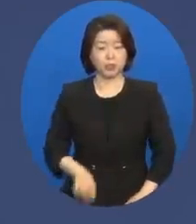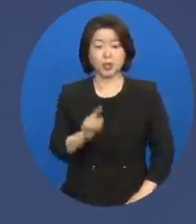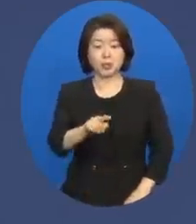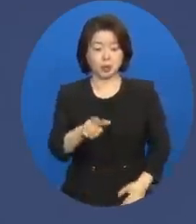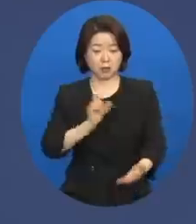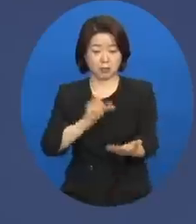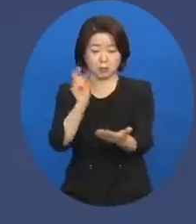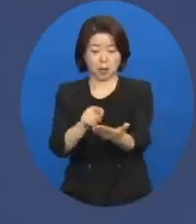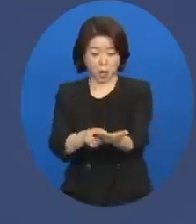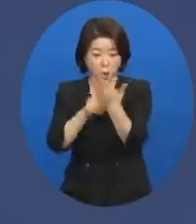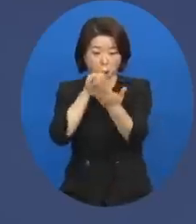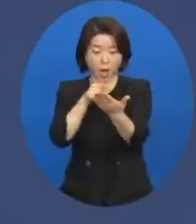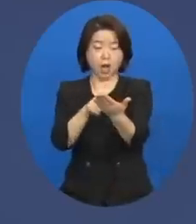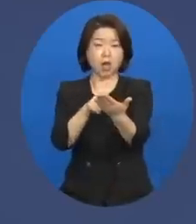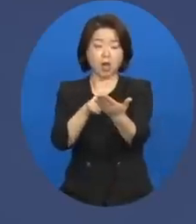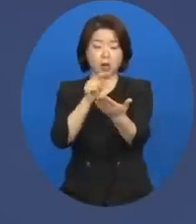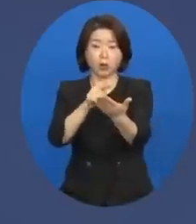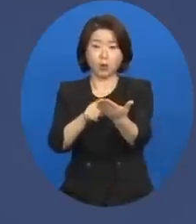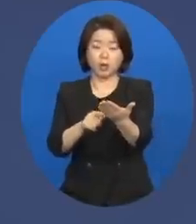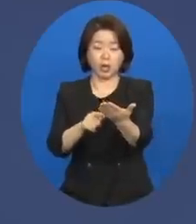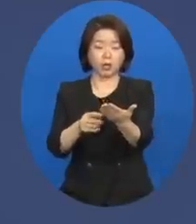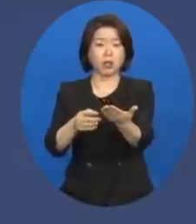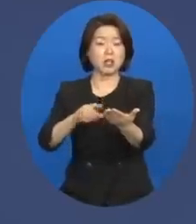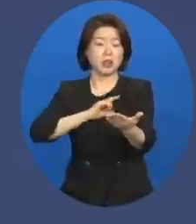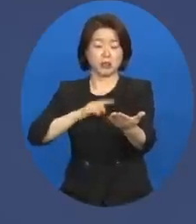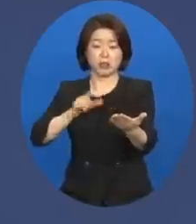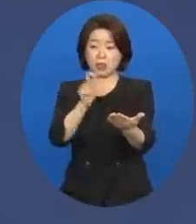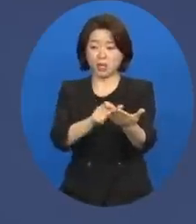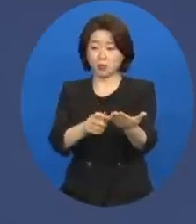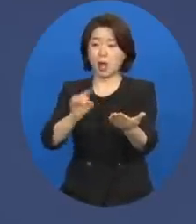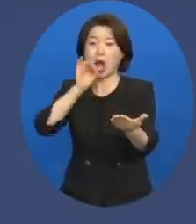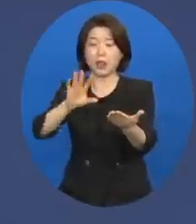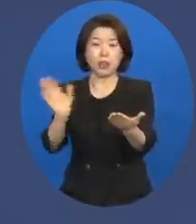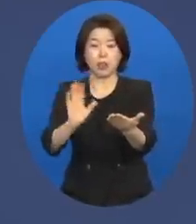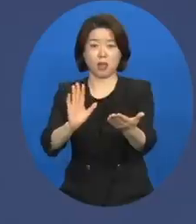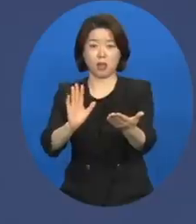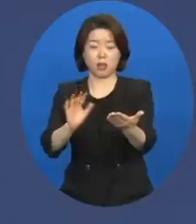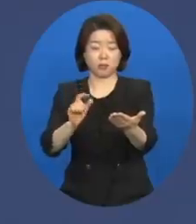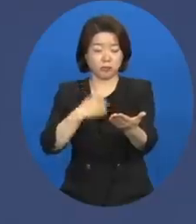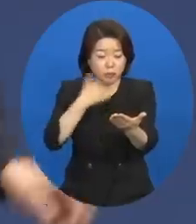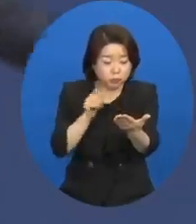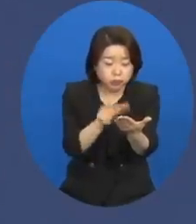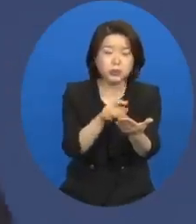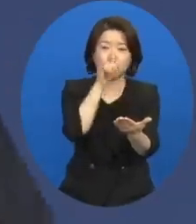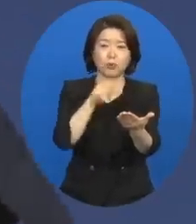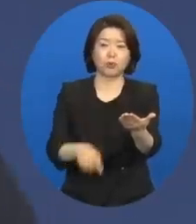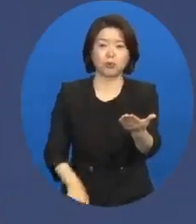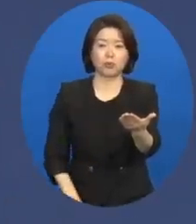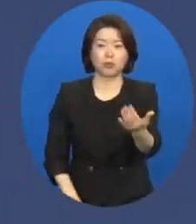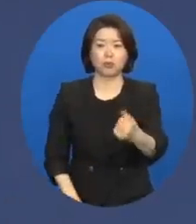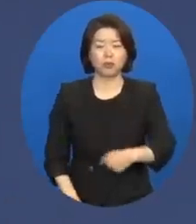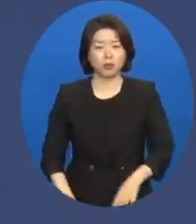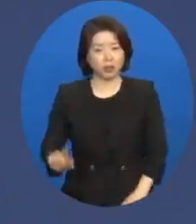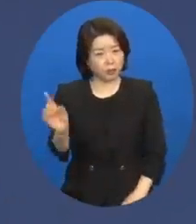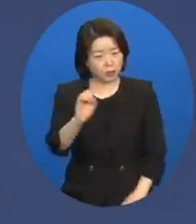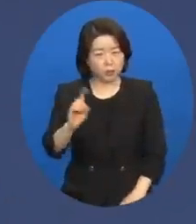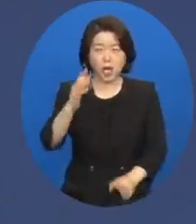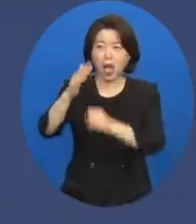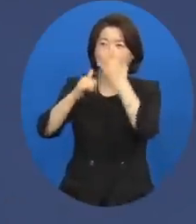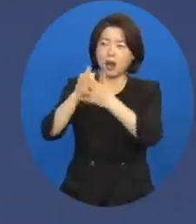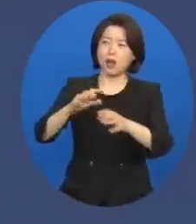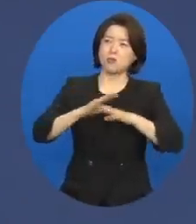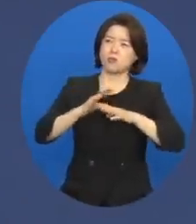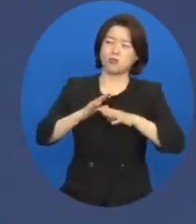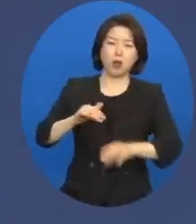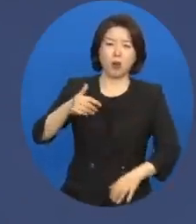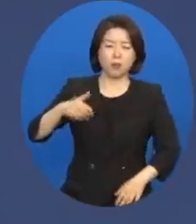명단이 올라오면 거기에 있지 말아야 할 사람이 거기 있단 말입니다. 도저히 하나님 두려운 줄 모르는